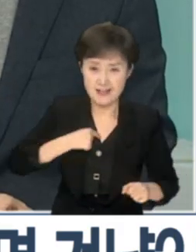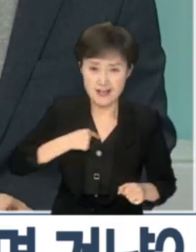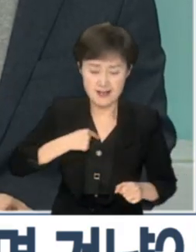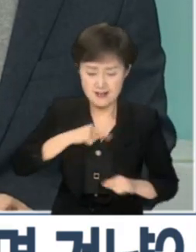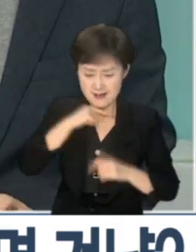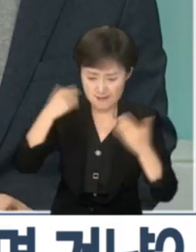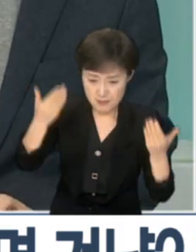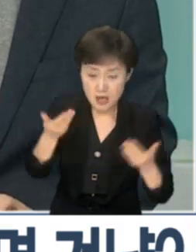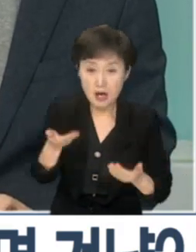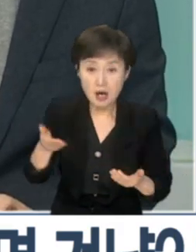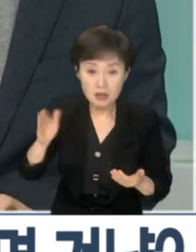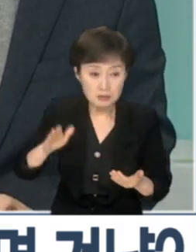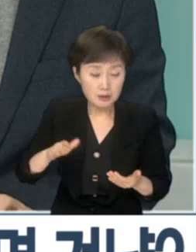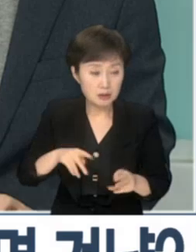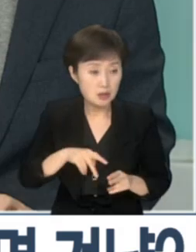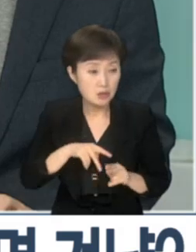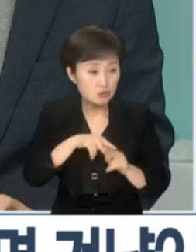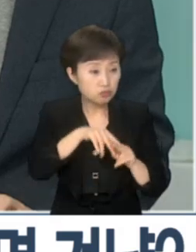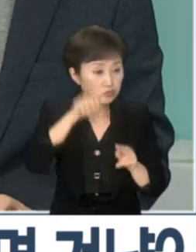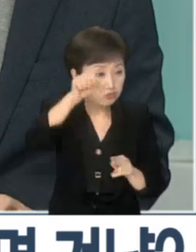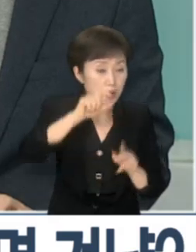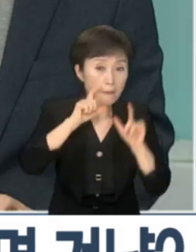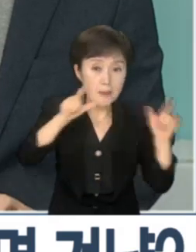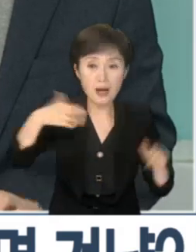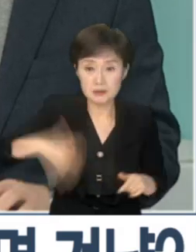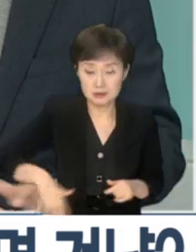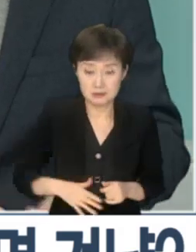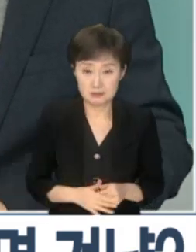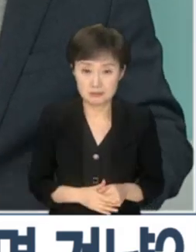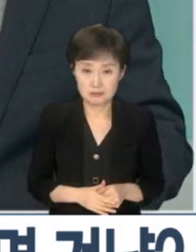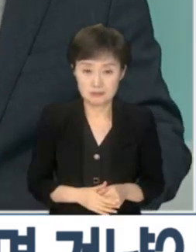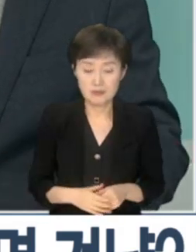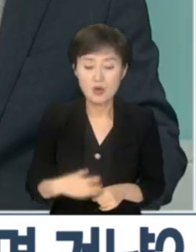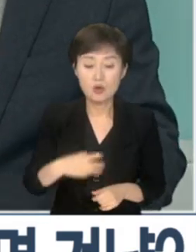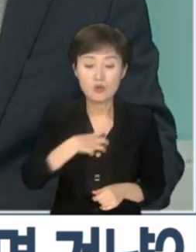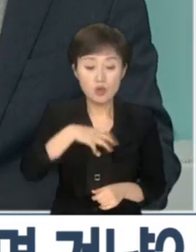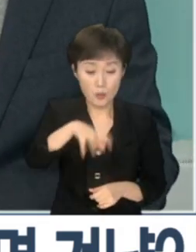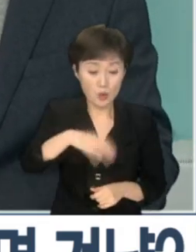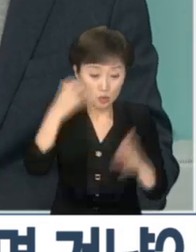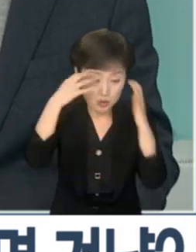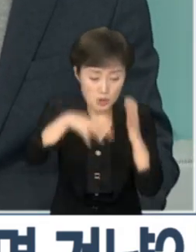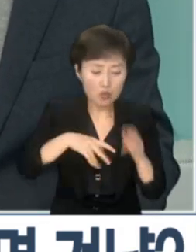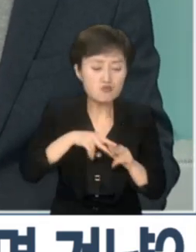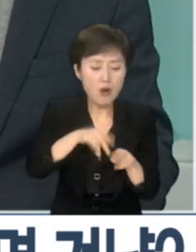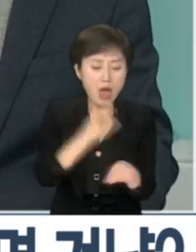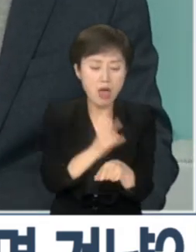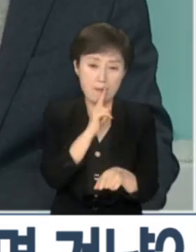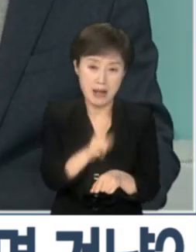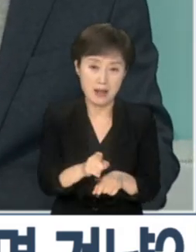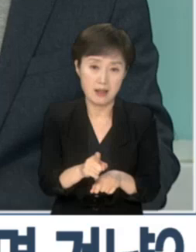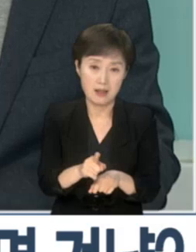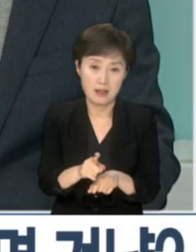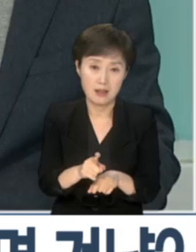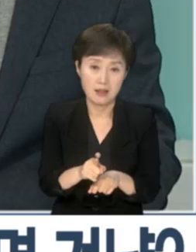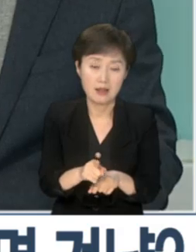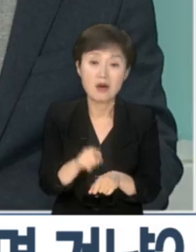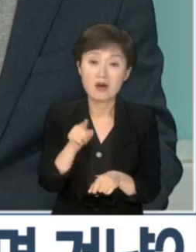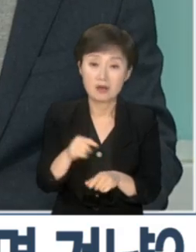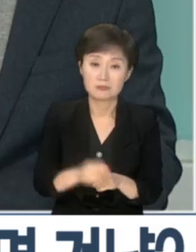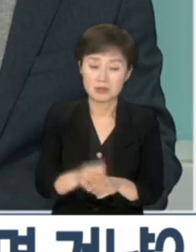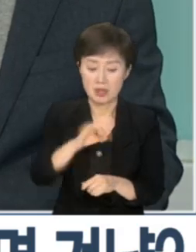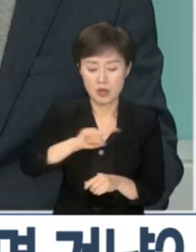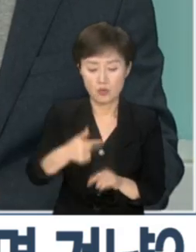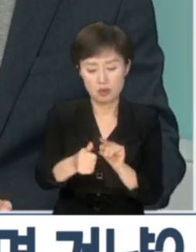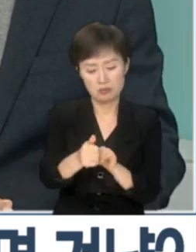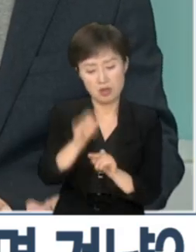있죠. 그런데 구체적으로 개항을 출마하겠다는 얘기는 한 적은 없습니다. 그런데 험지 출마를 해서 당을 위해서 헌신하겠다 이런 얘기를 하고 있는 거고, 그런 것들이